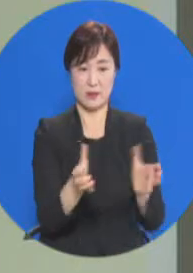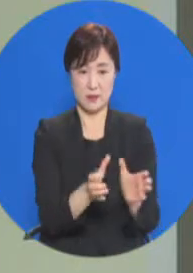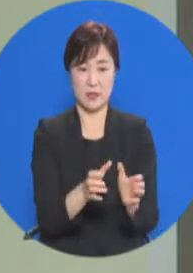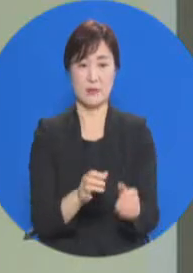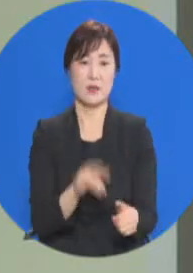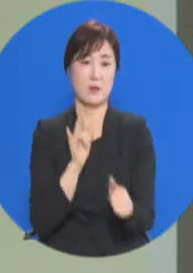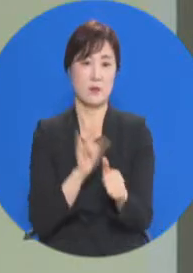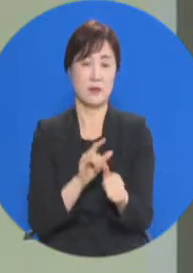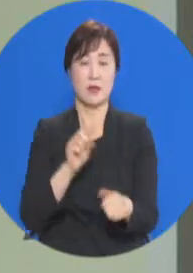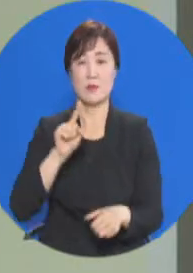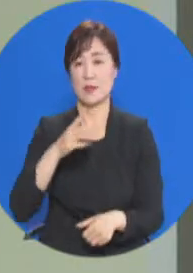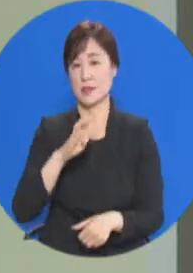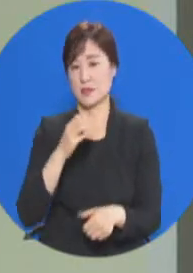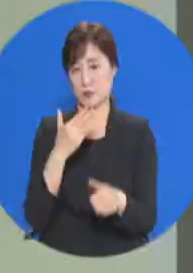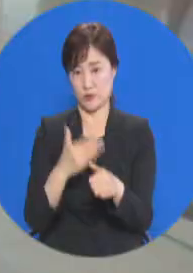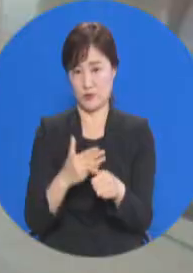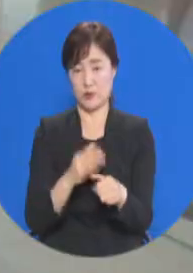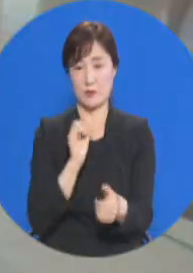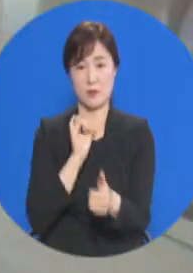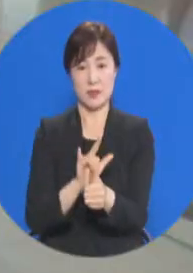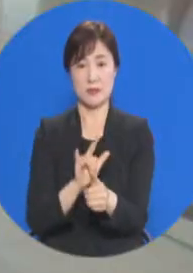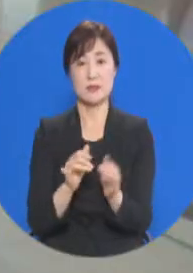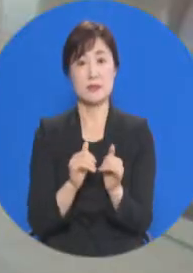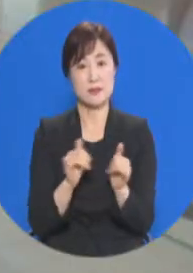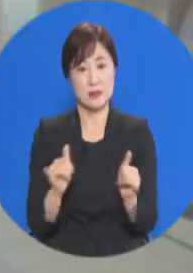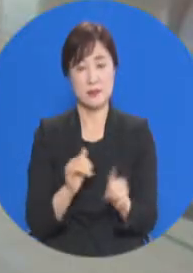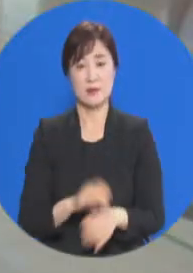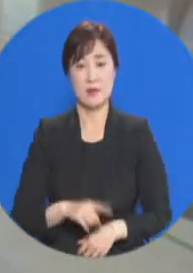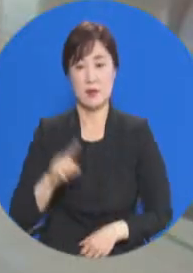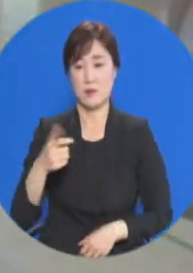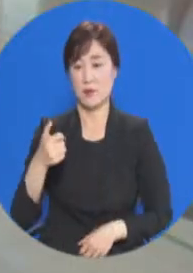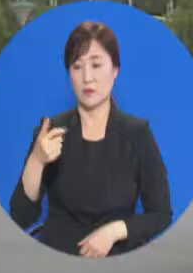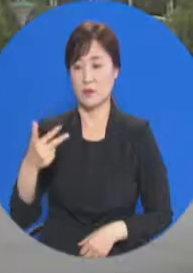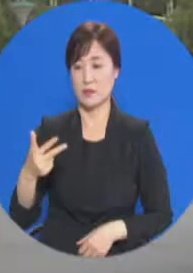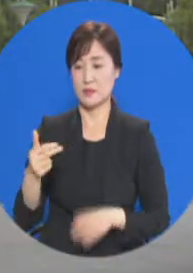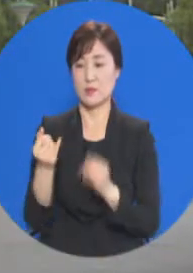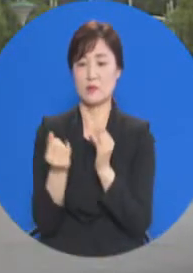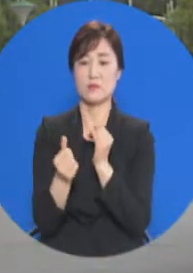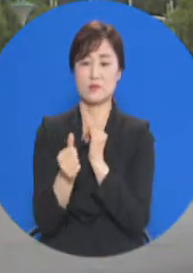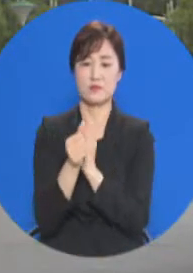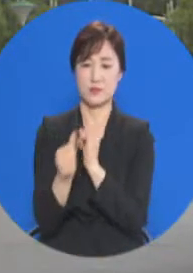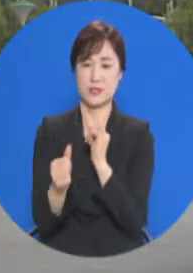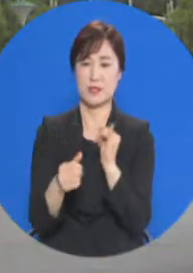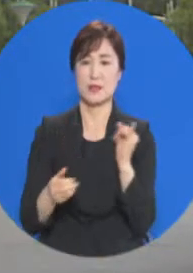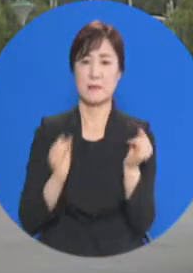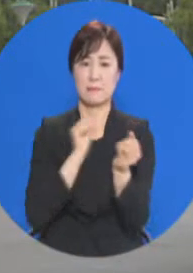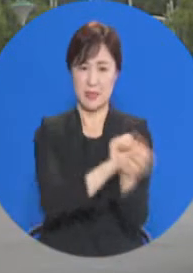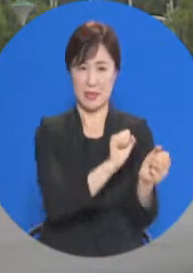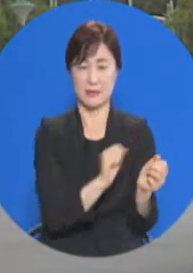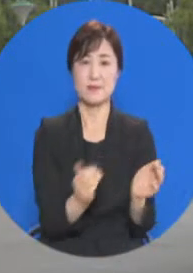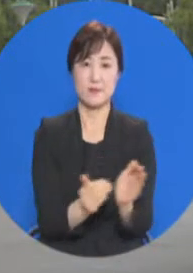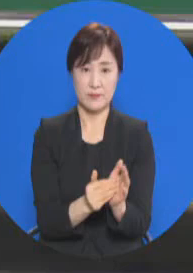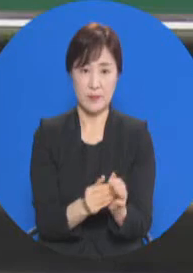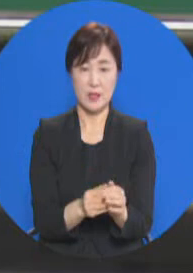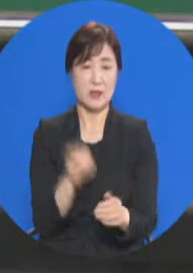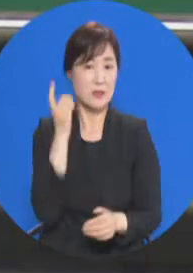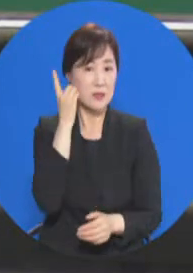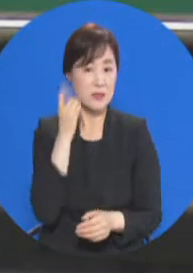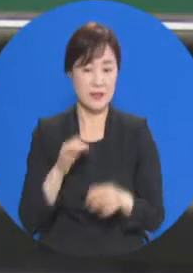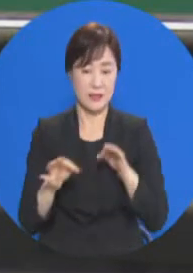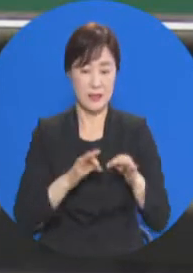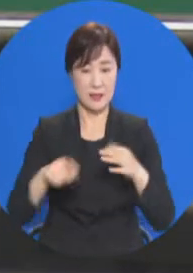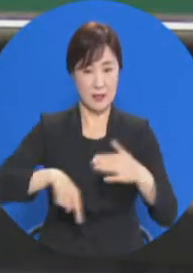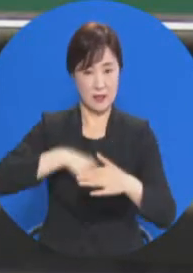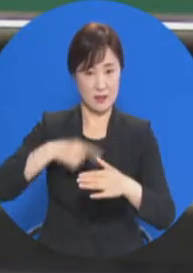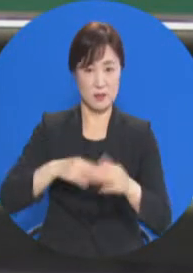감염된 149번째 확진자는 부인인 157번째 확진자에게 바이러스를 전파했고 휴대폰 매장에서도